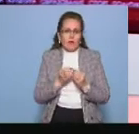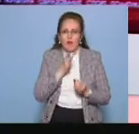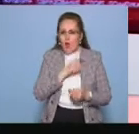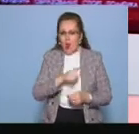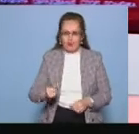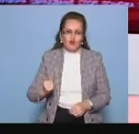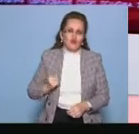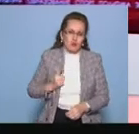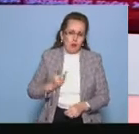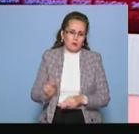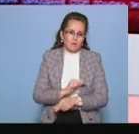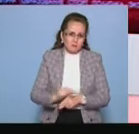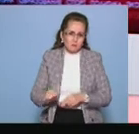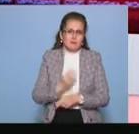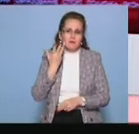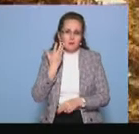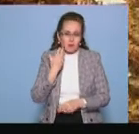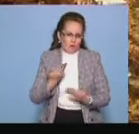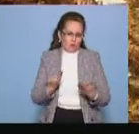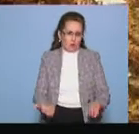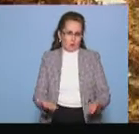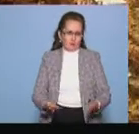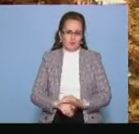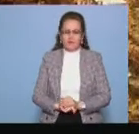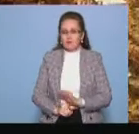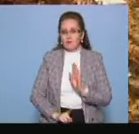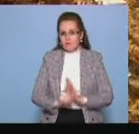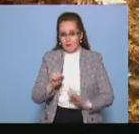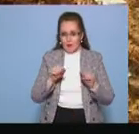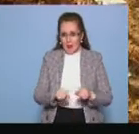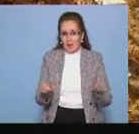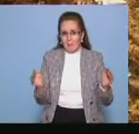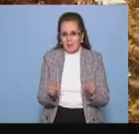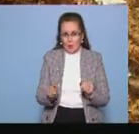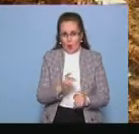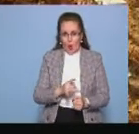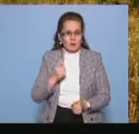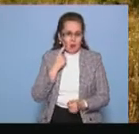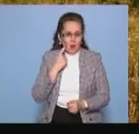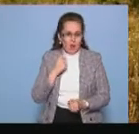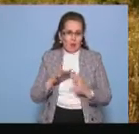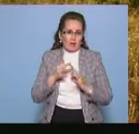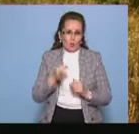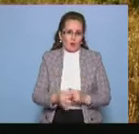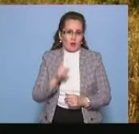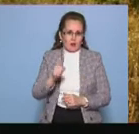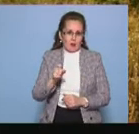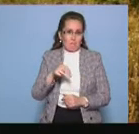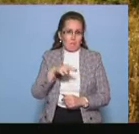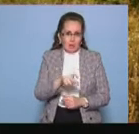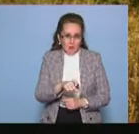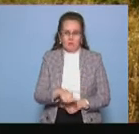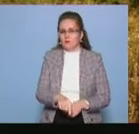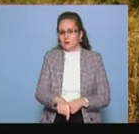Сарапула репортаж Александра Демидова. Это один из микрорайонов Сарапула, поселок КХП. Здесь проживает